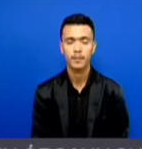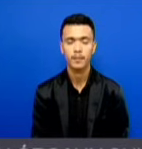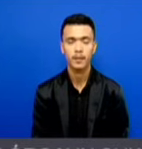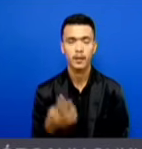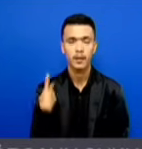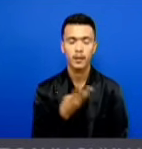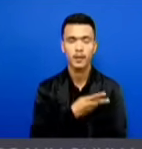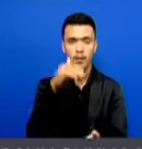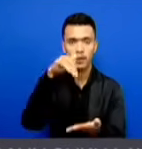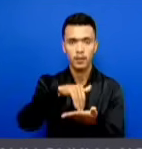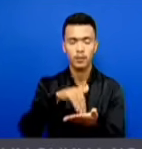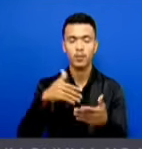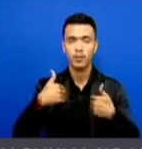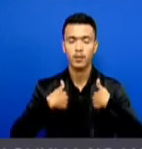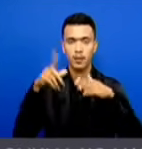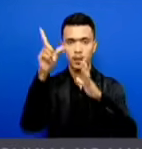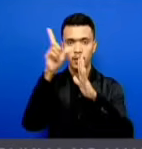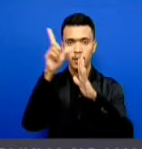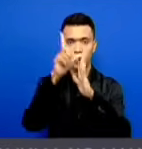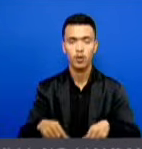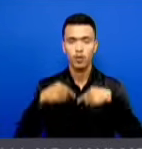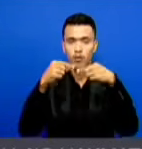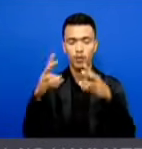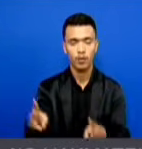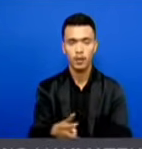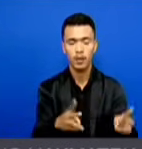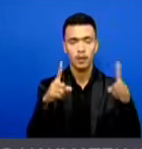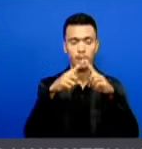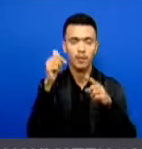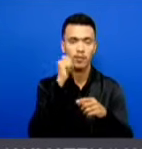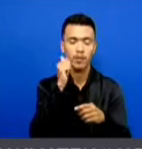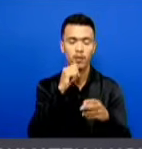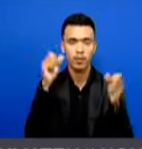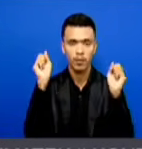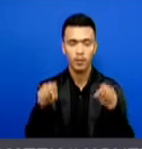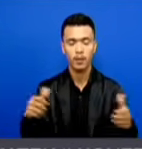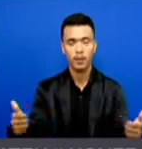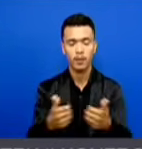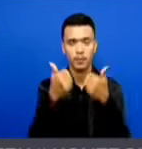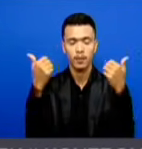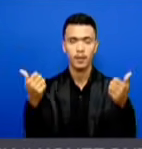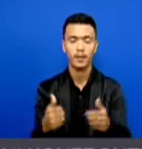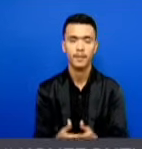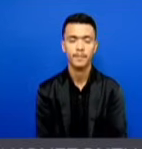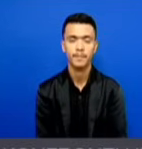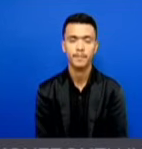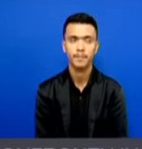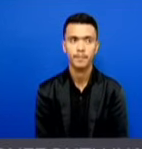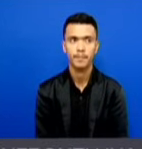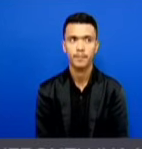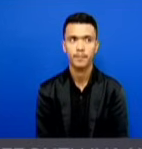la istura le kata iran le ida for dalam ba fetu bele ba ida ne la uja la bele uja kultura udia para hone langka ida ne de tau ida